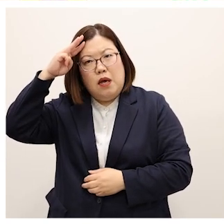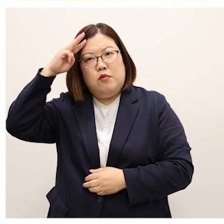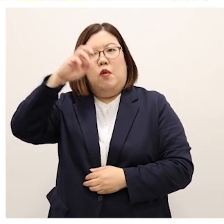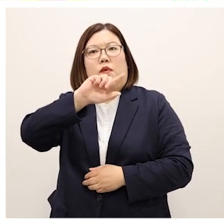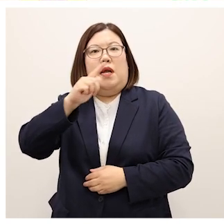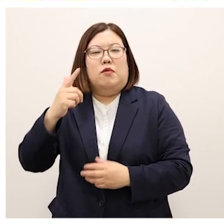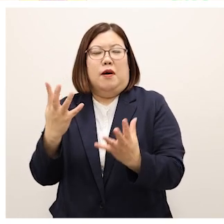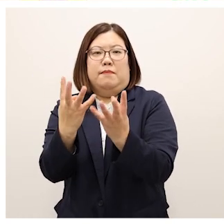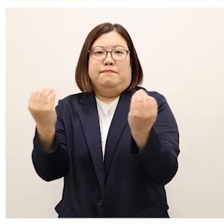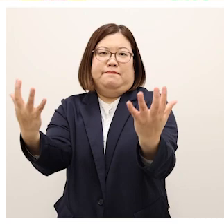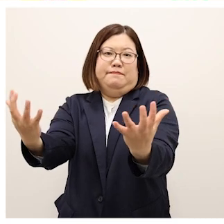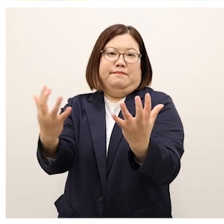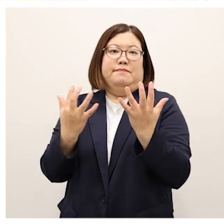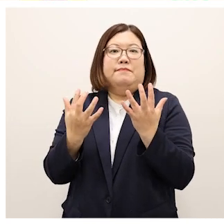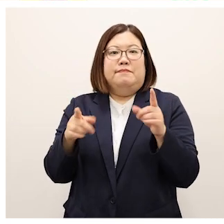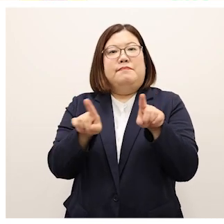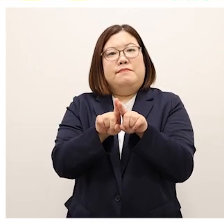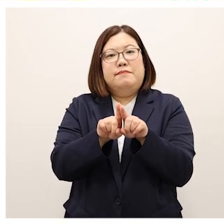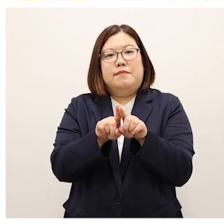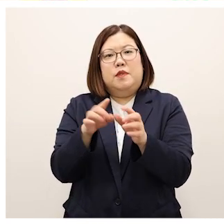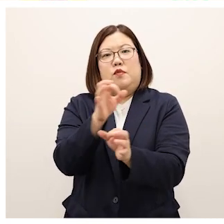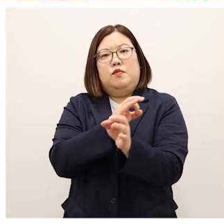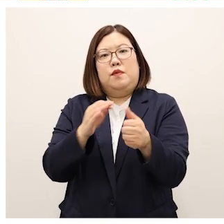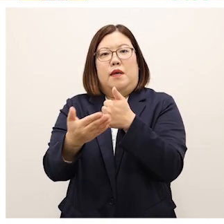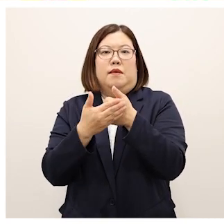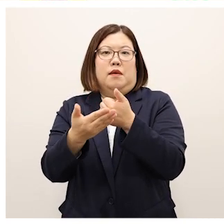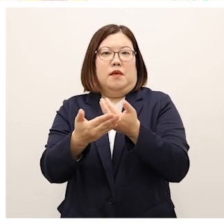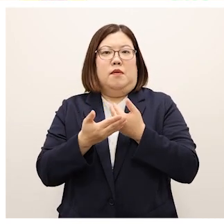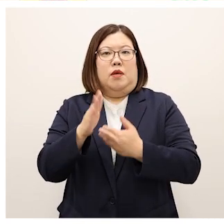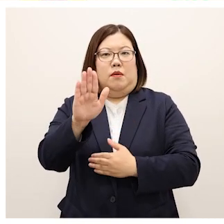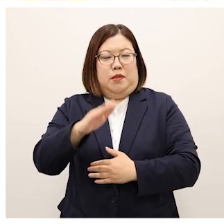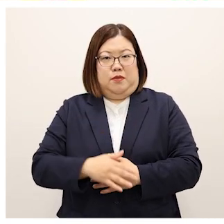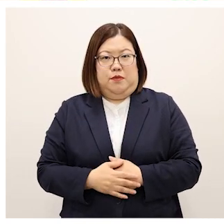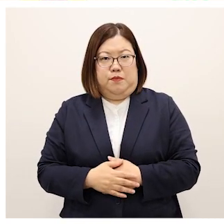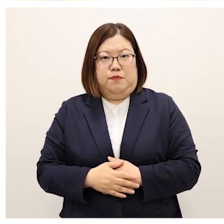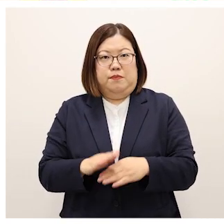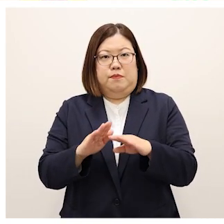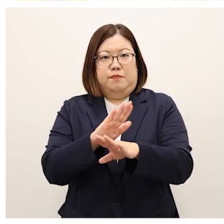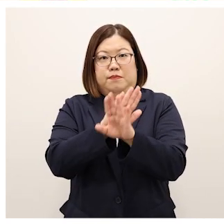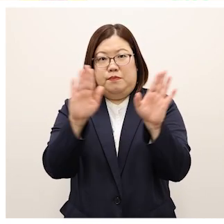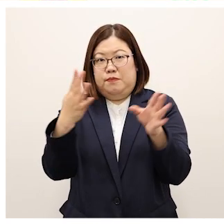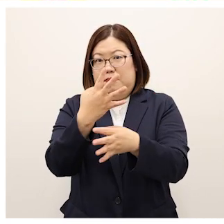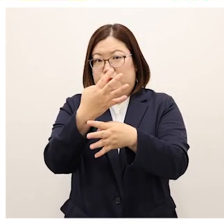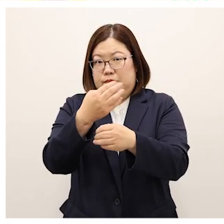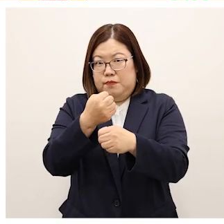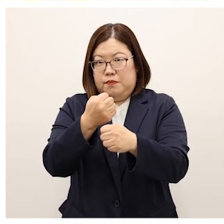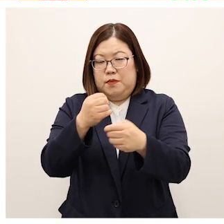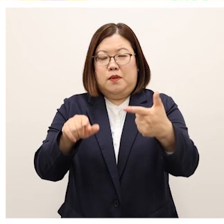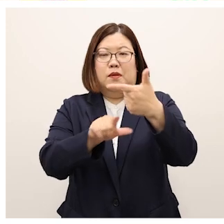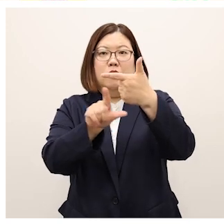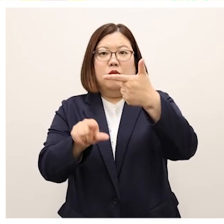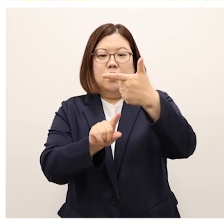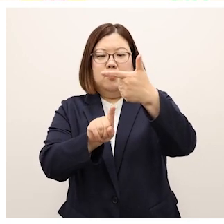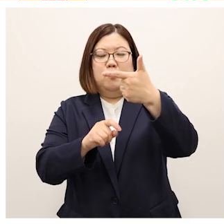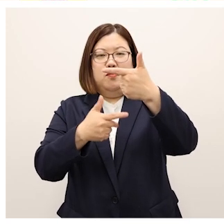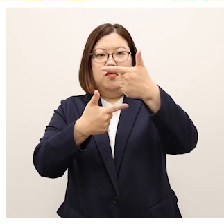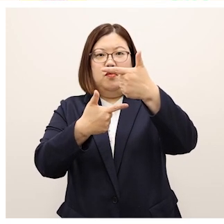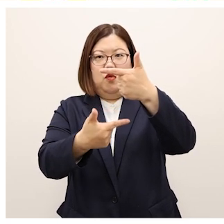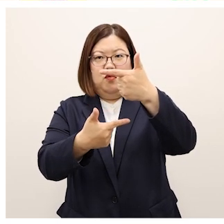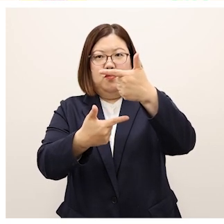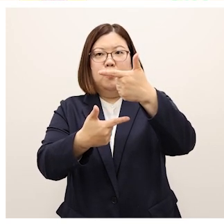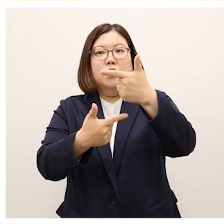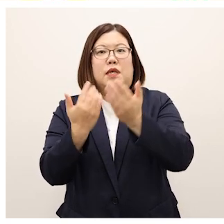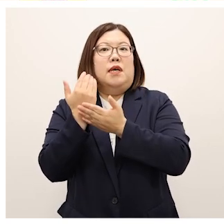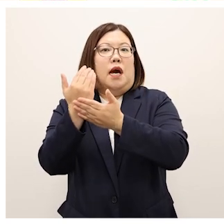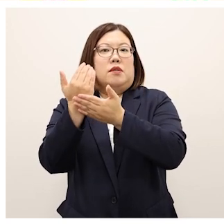ボーイスカウトなどが多数参加し、一緒に大会を運営していただいております。今年